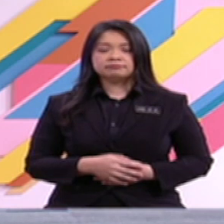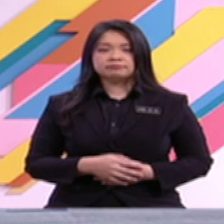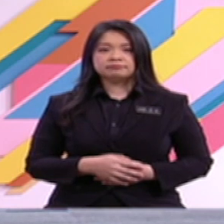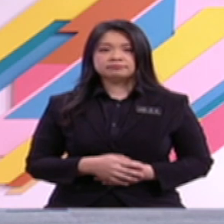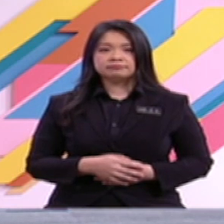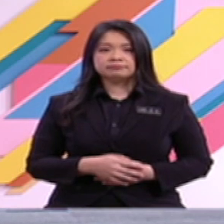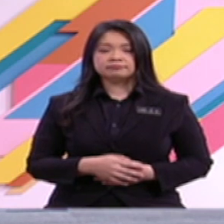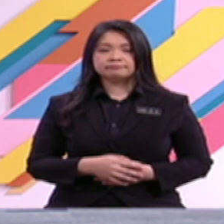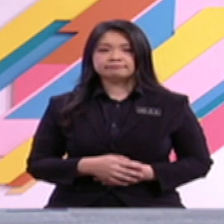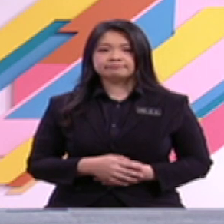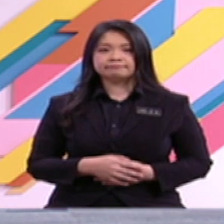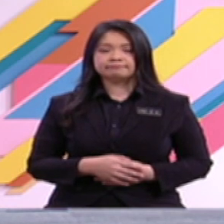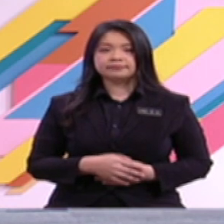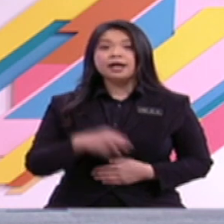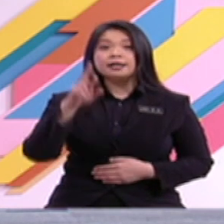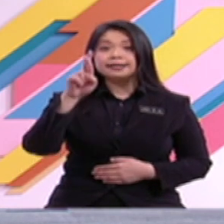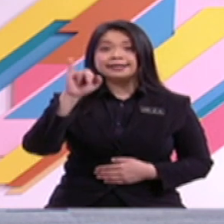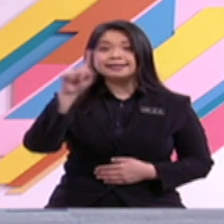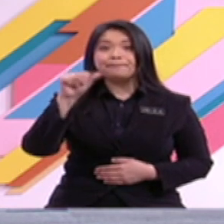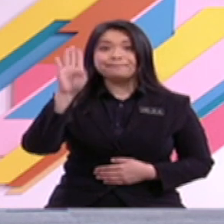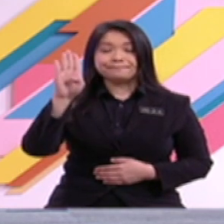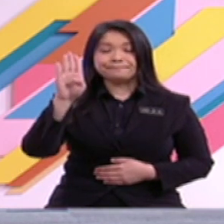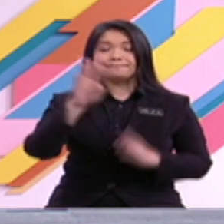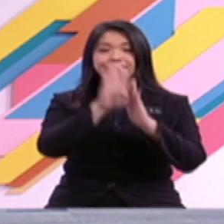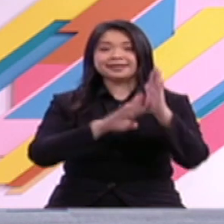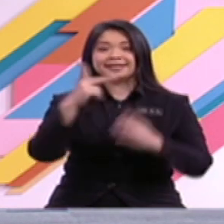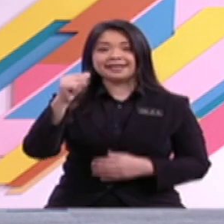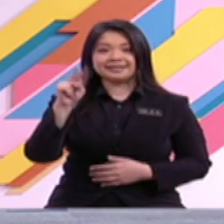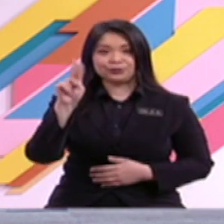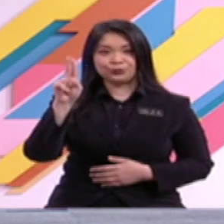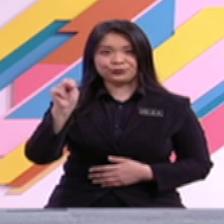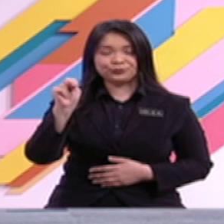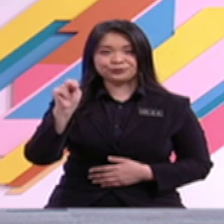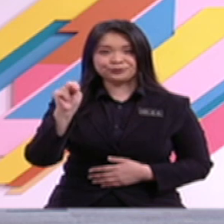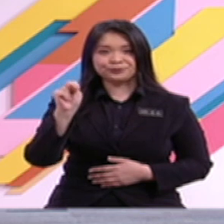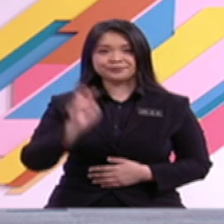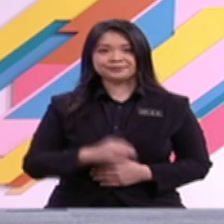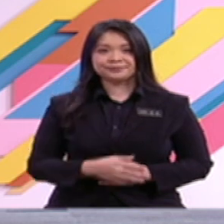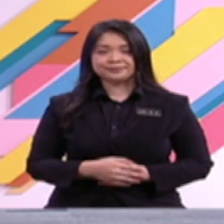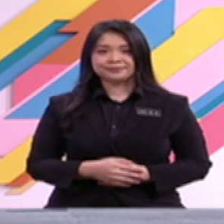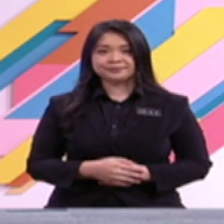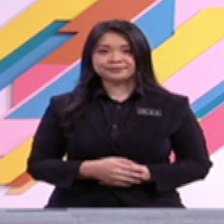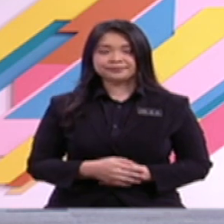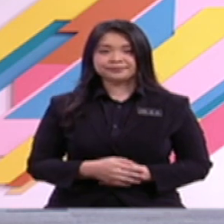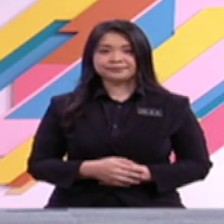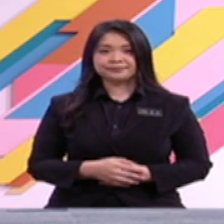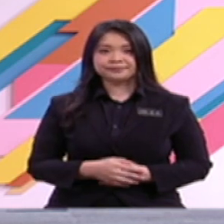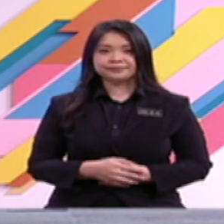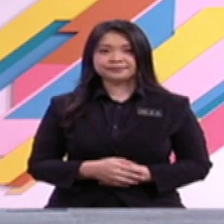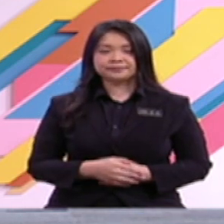Jasa Keuangan rizab bertahan untuk tidak bertanya kece meledak